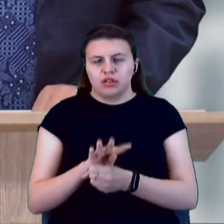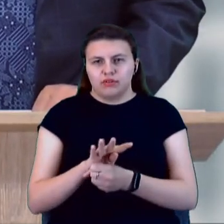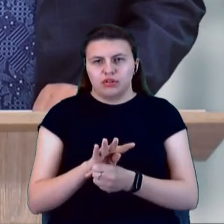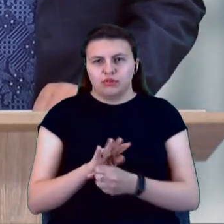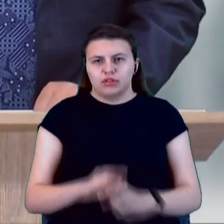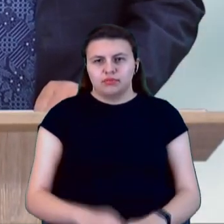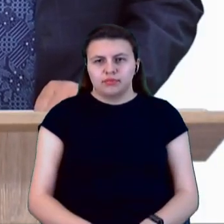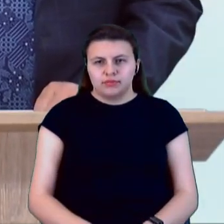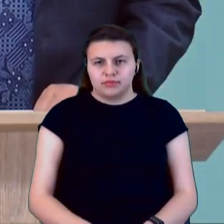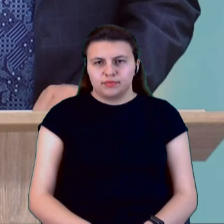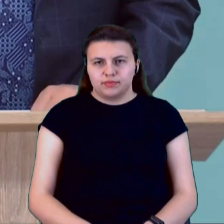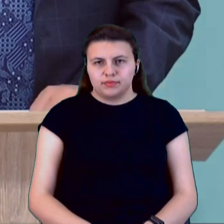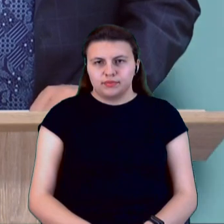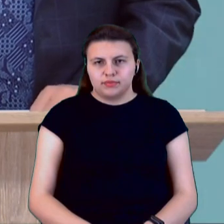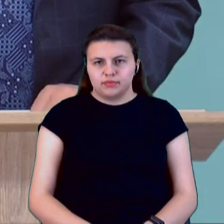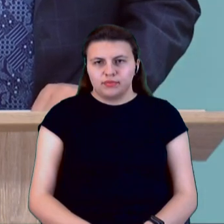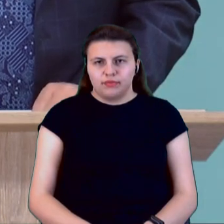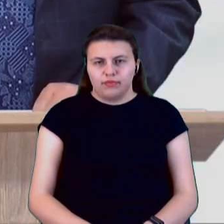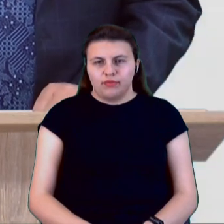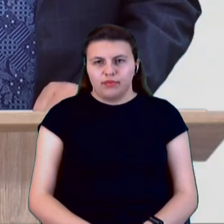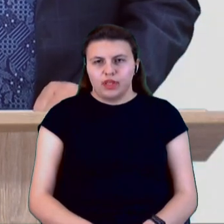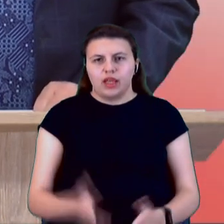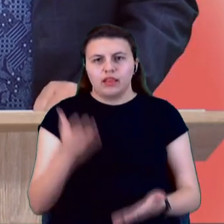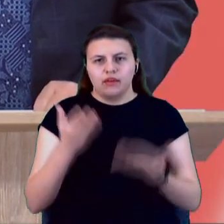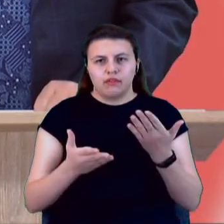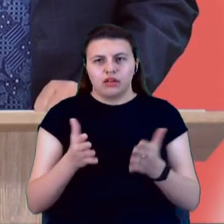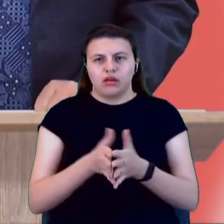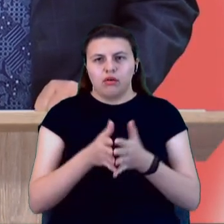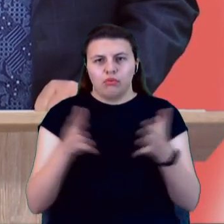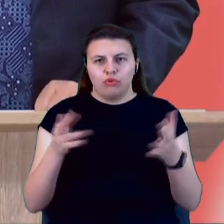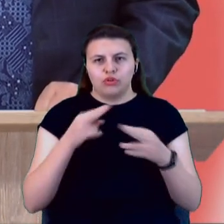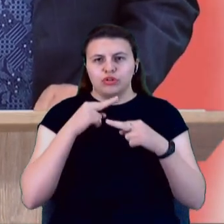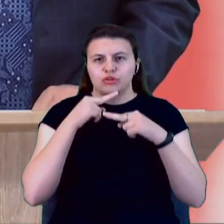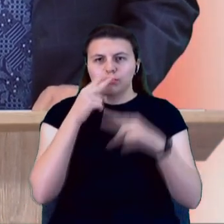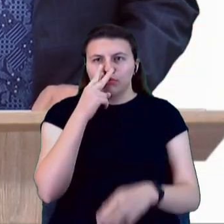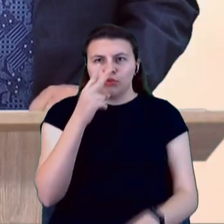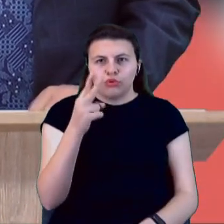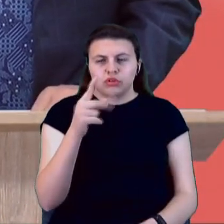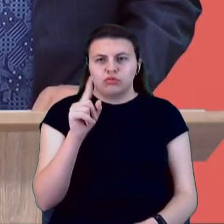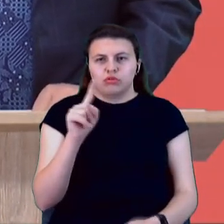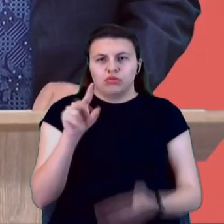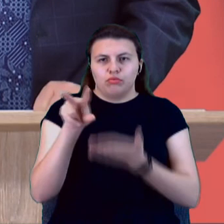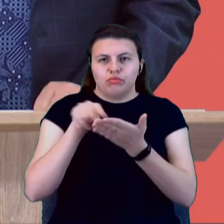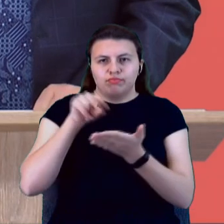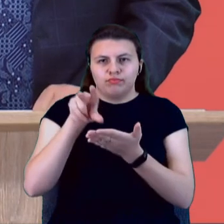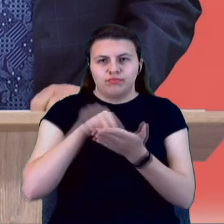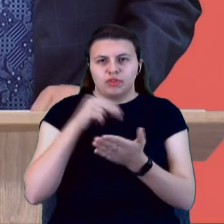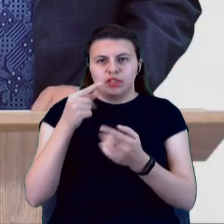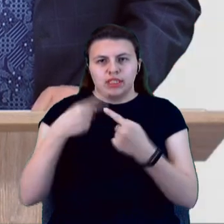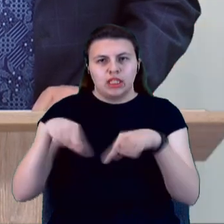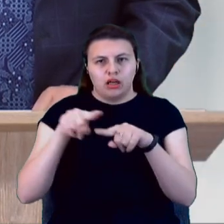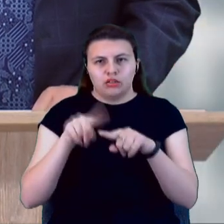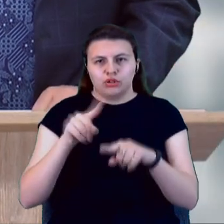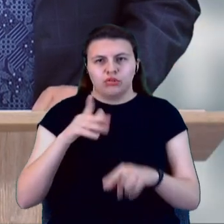Именно, наверное, больше ориентируемся на те страны, которые перенесли коронавирус и справились, в общем-то, с ним.